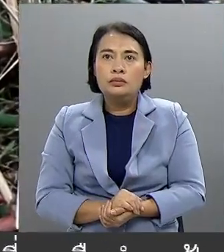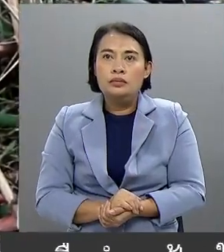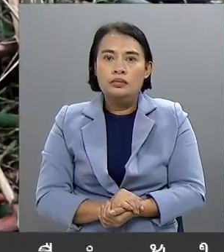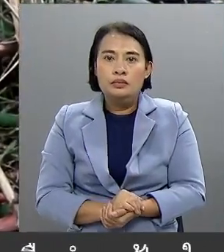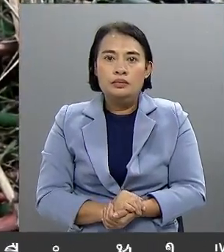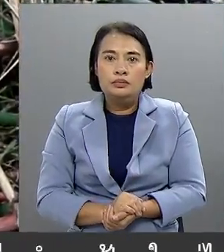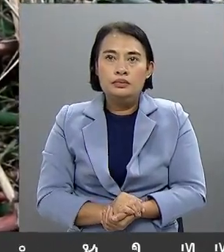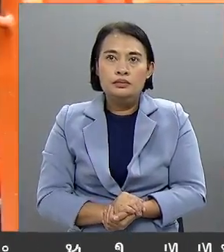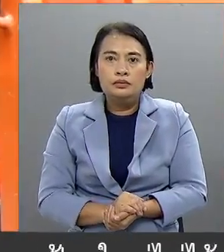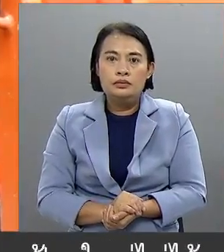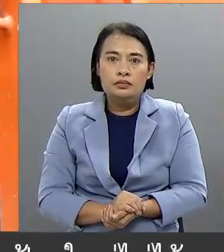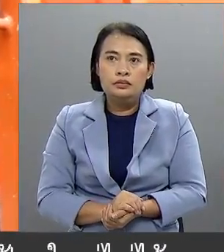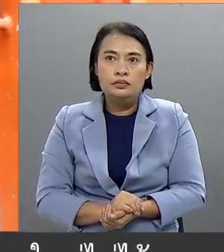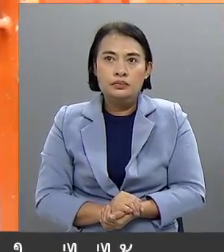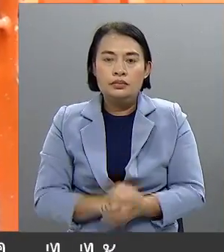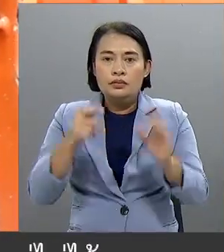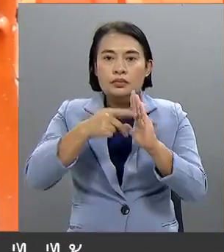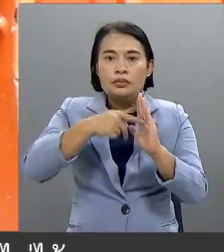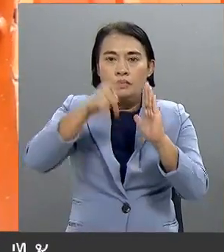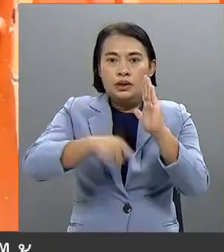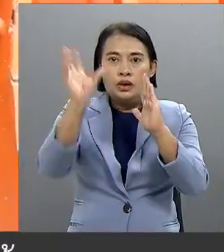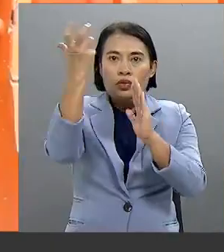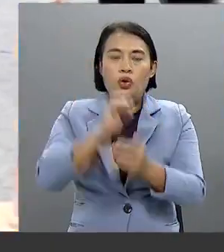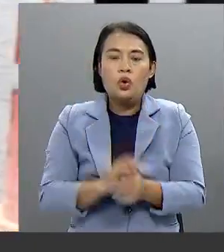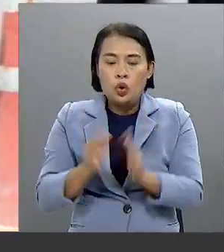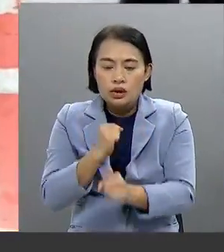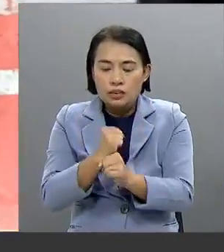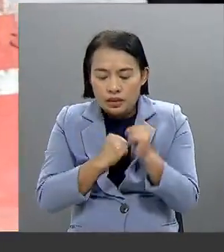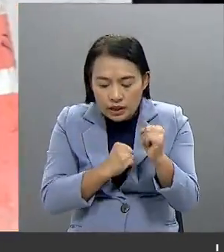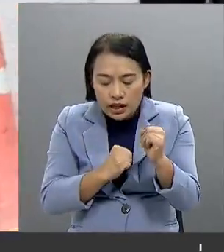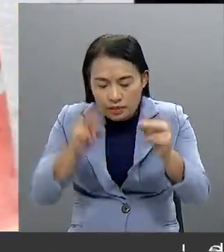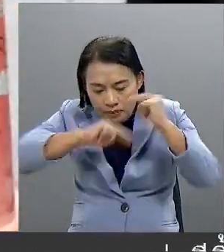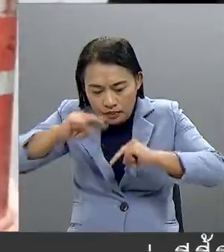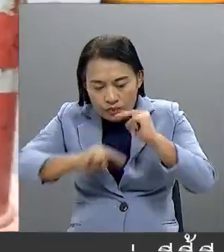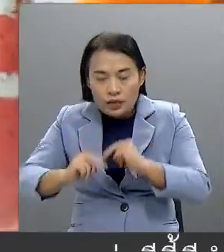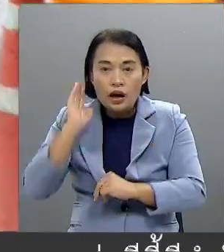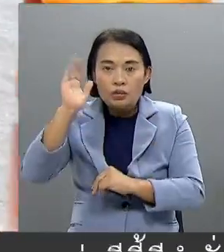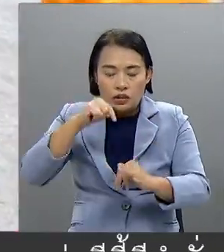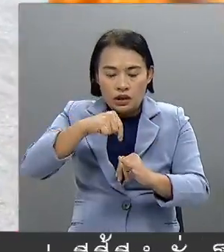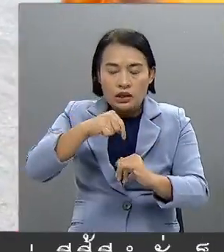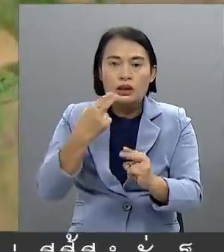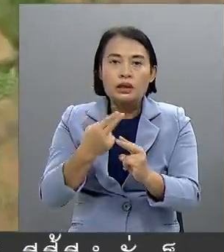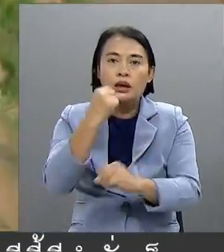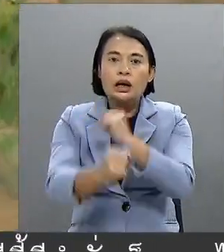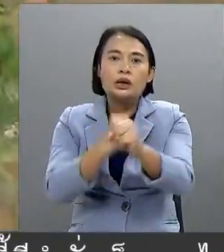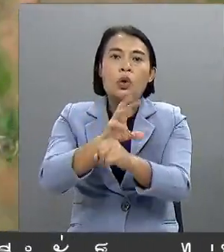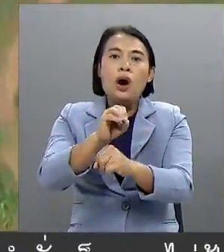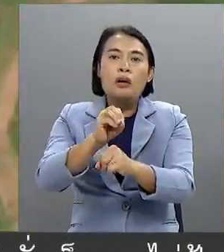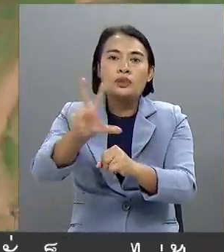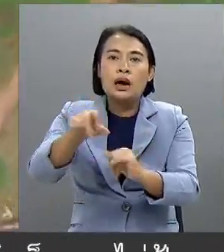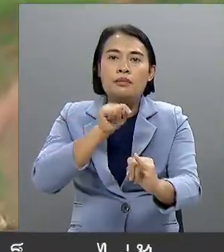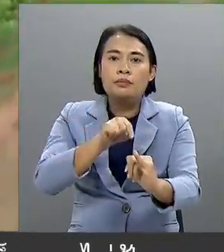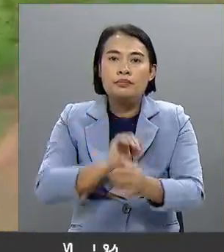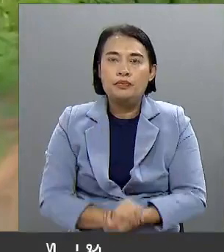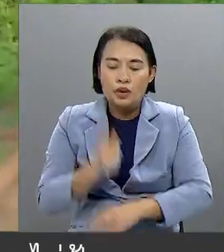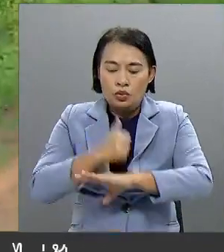ส่วนที่จังหวัดพิษณุโลกหลังจากเจ้าหน้าที่ใช้ความพยายามค้นหานายนพดลแสนขวาอายุ53ปีผู้อำนวยการโรงเรีย